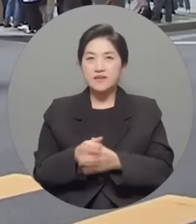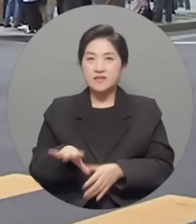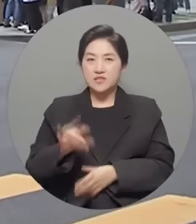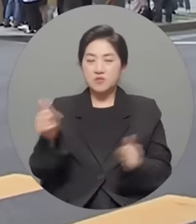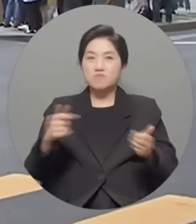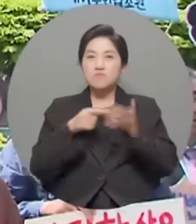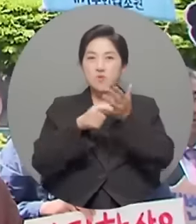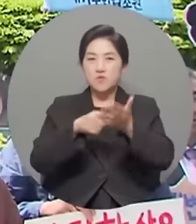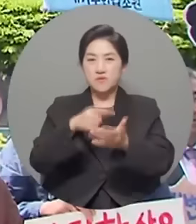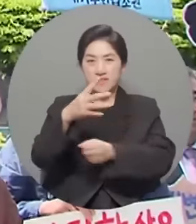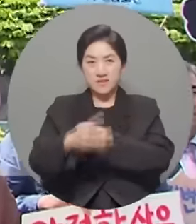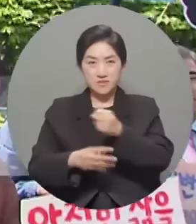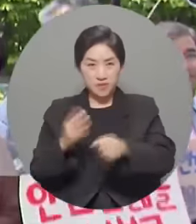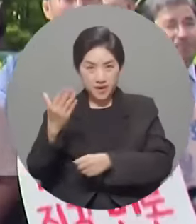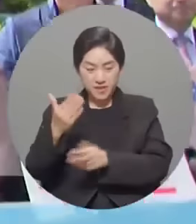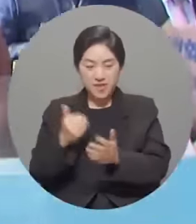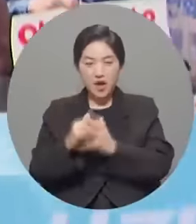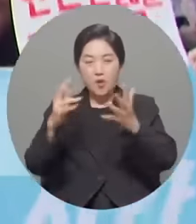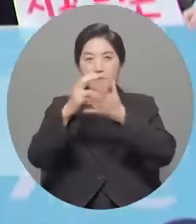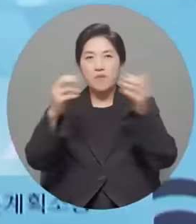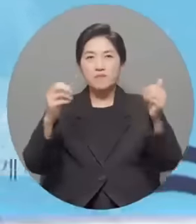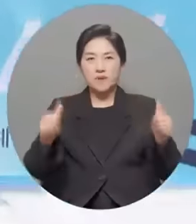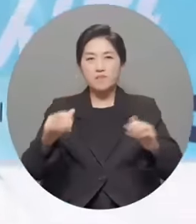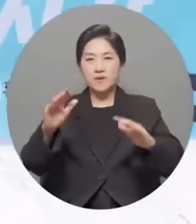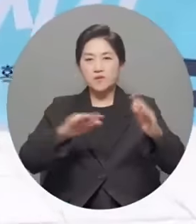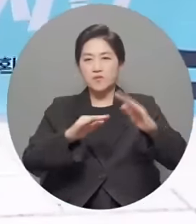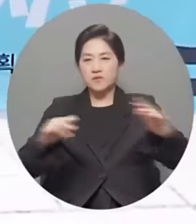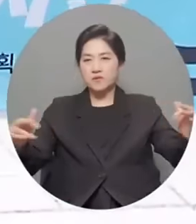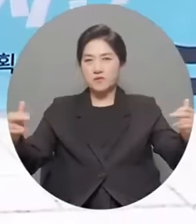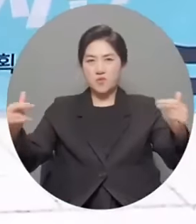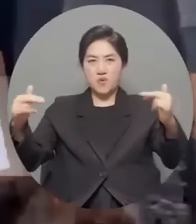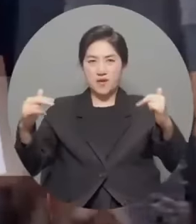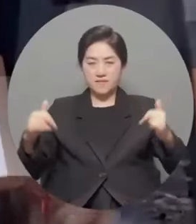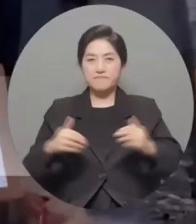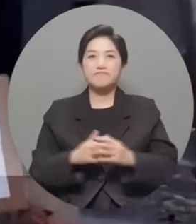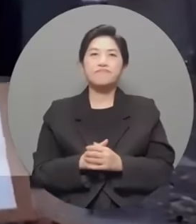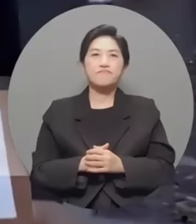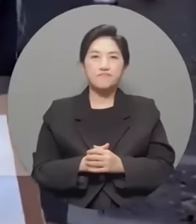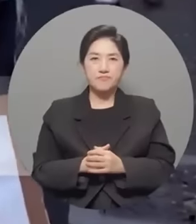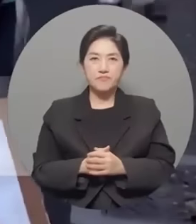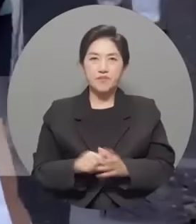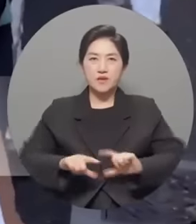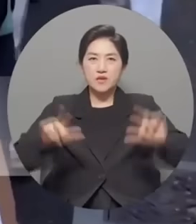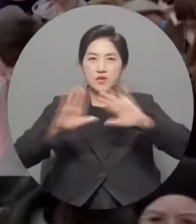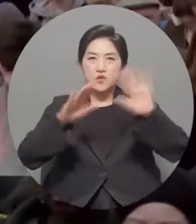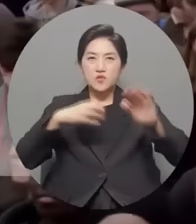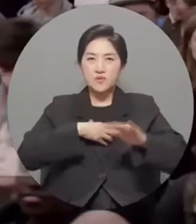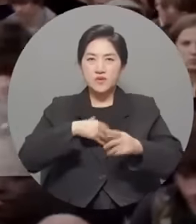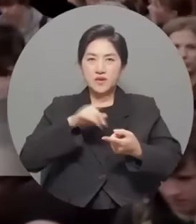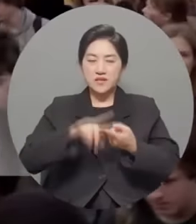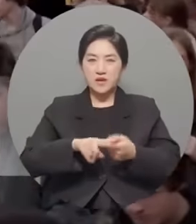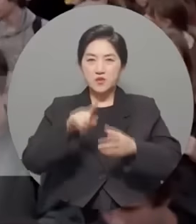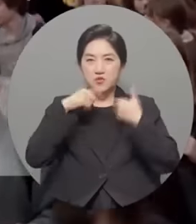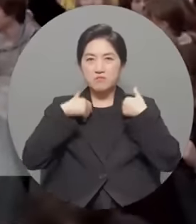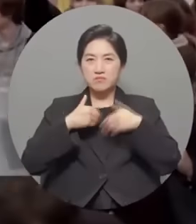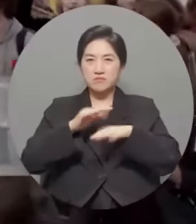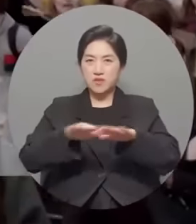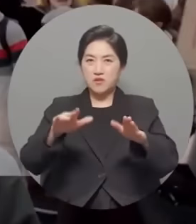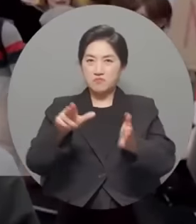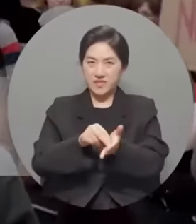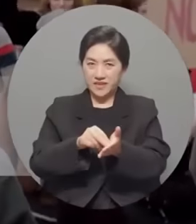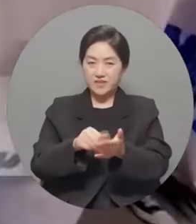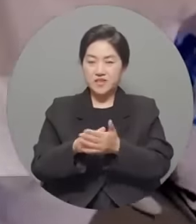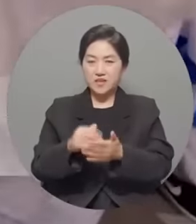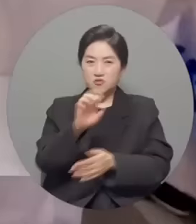제기 4년 만에 헌법재판소가 공개 변론을 열었습니다. 기후 위기에 대한 정부 대응을 두고 유럽과